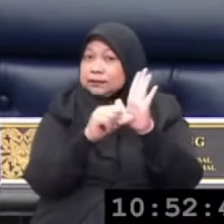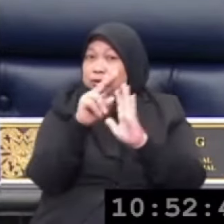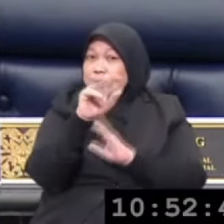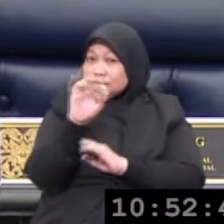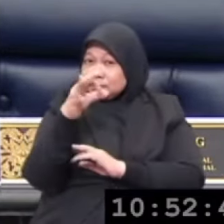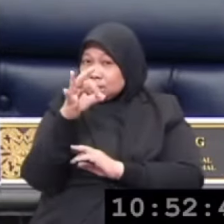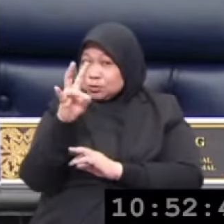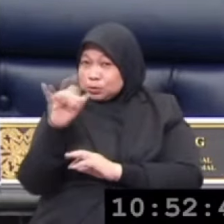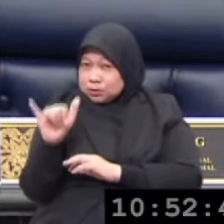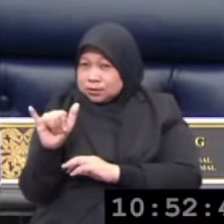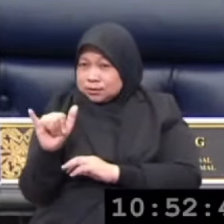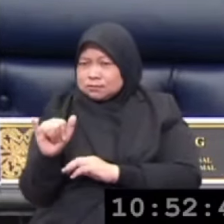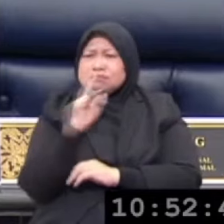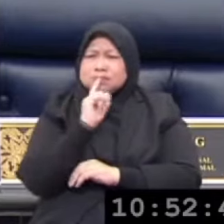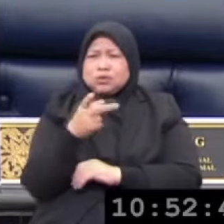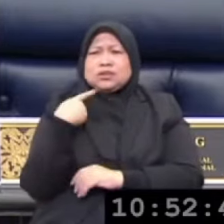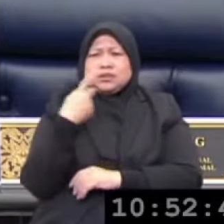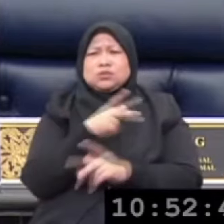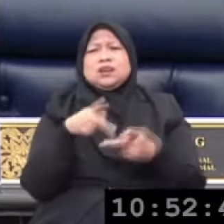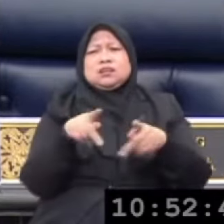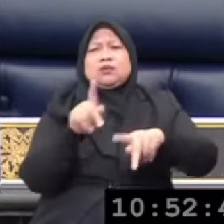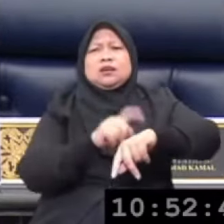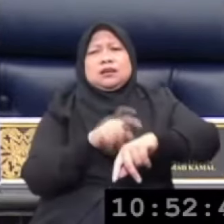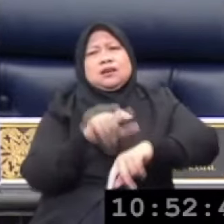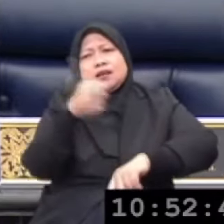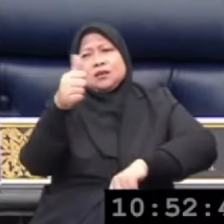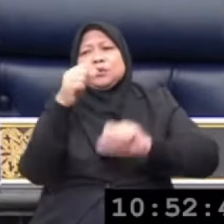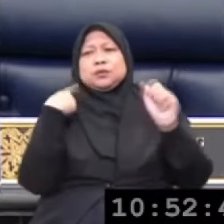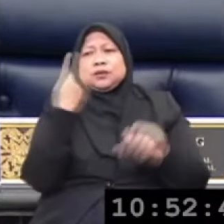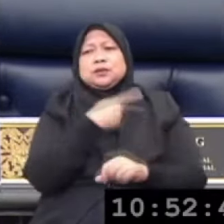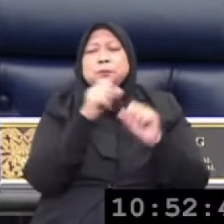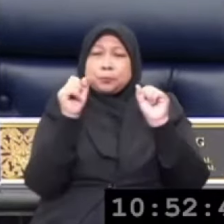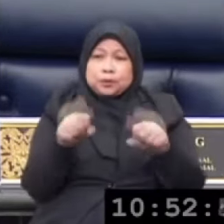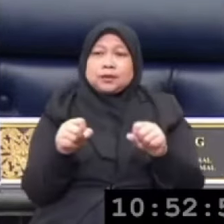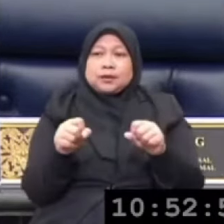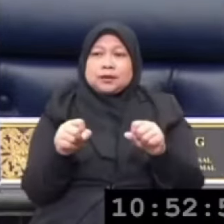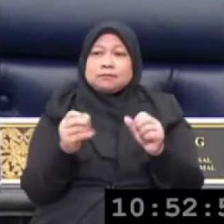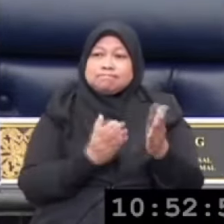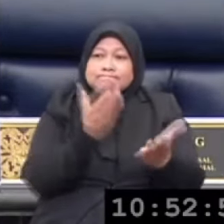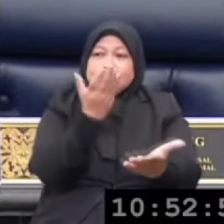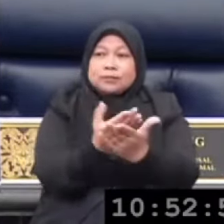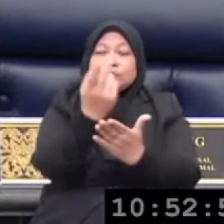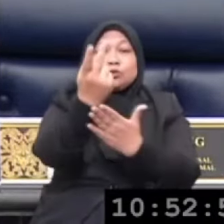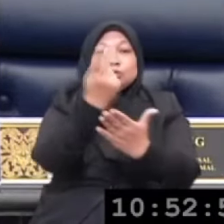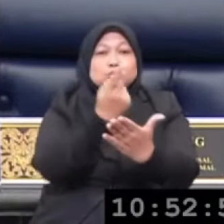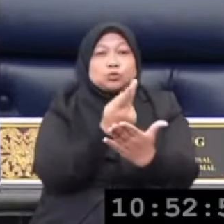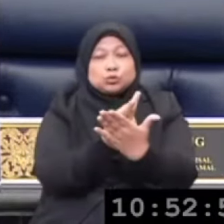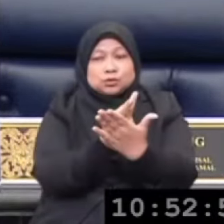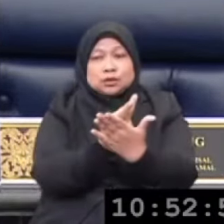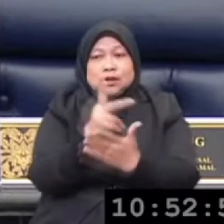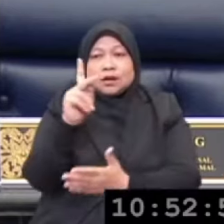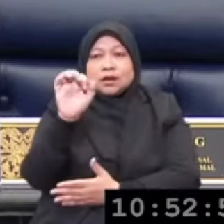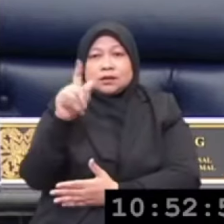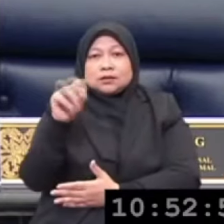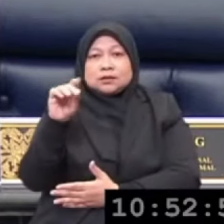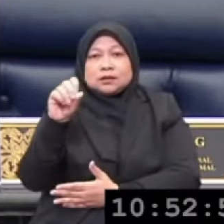UiTM 1976. Padahal kita ada ruang lain untuk membolehkan kita unjurkan khusus kardioterosis